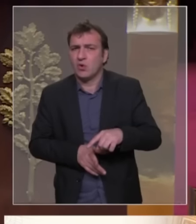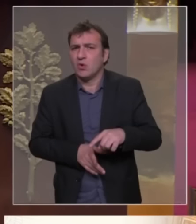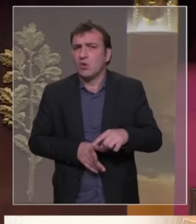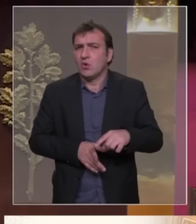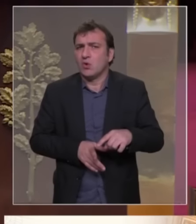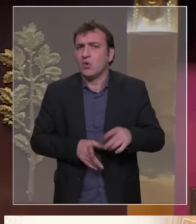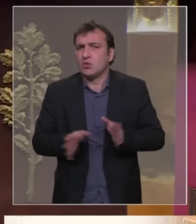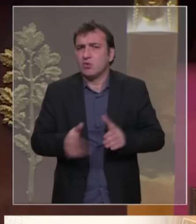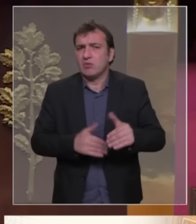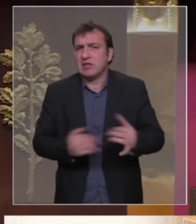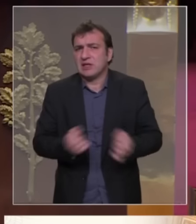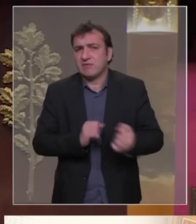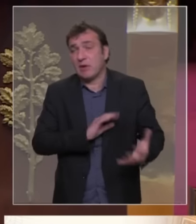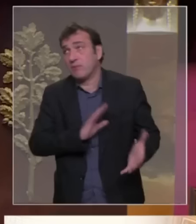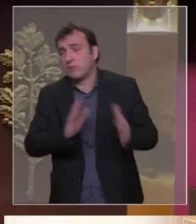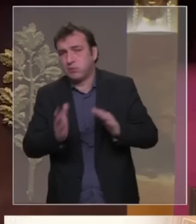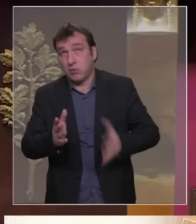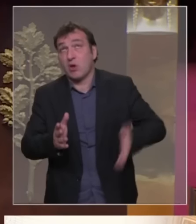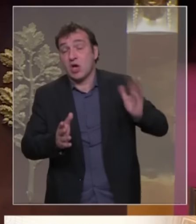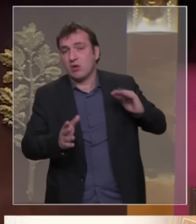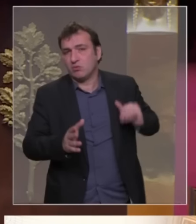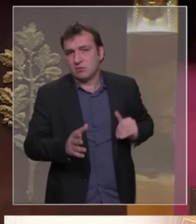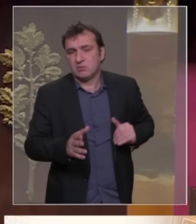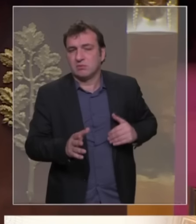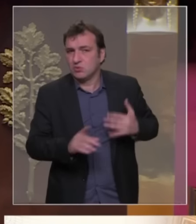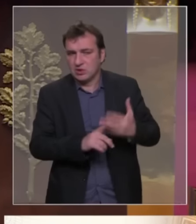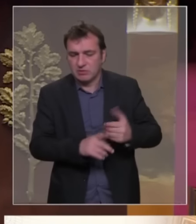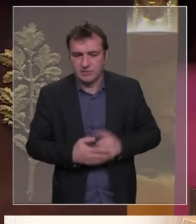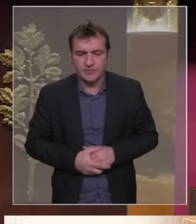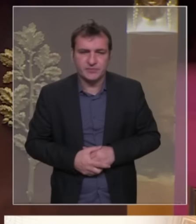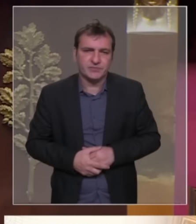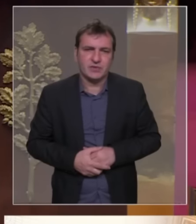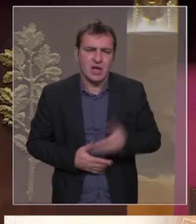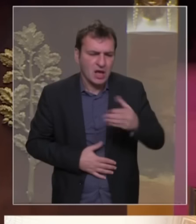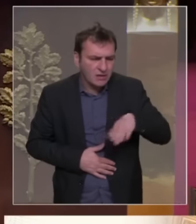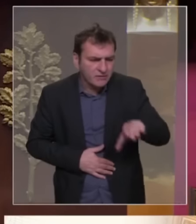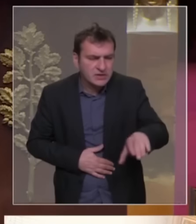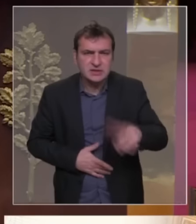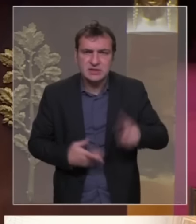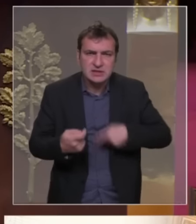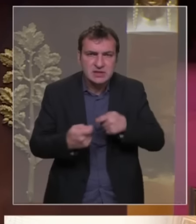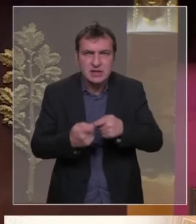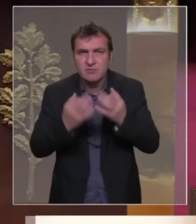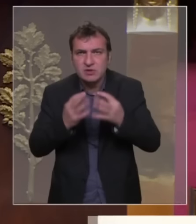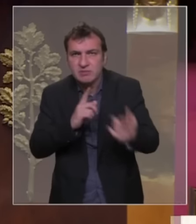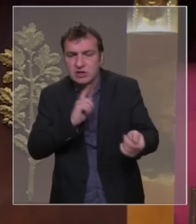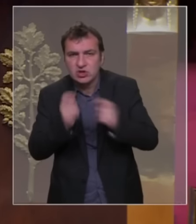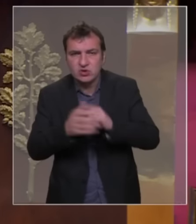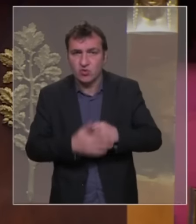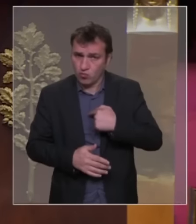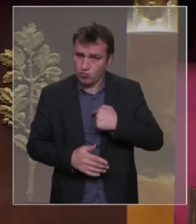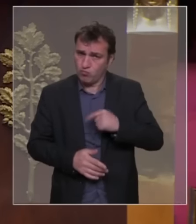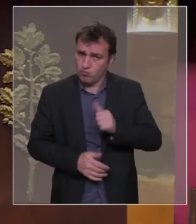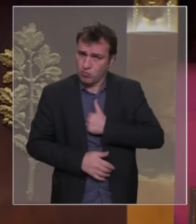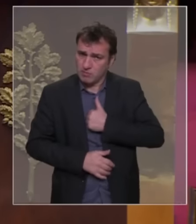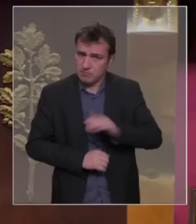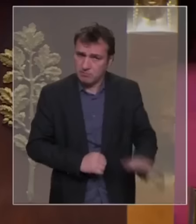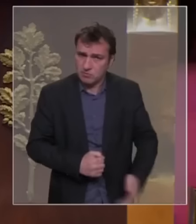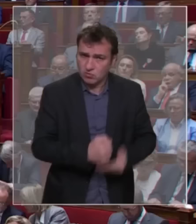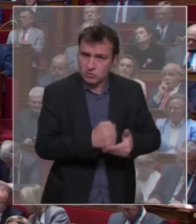en investissant, en se modernisant, en s'adaptant au changement climatique. J'ai moi-même soutenu cette transformation quand j'étais